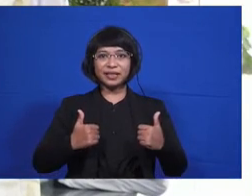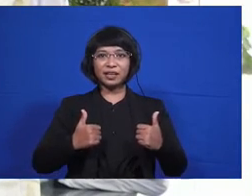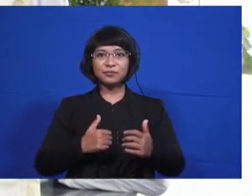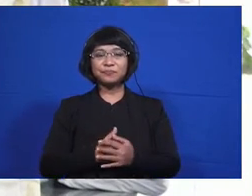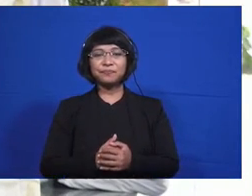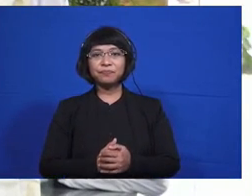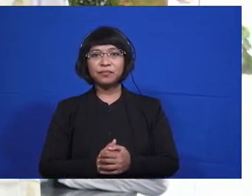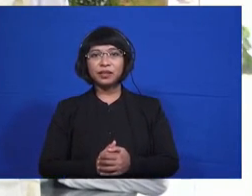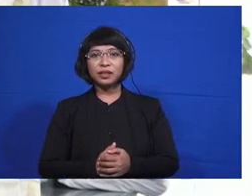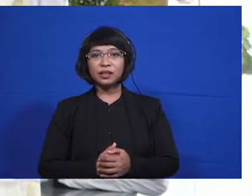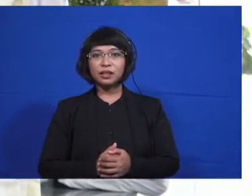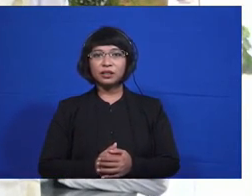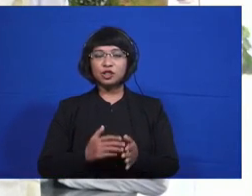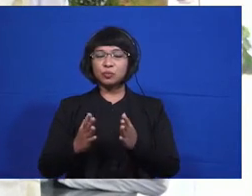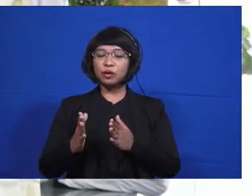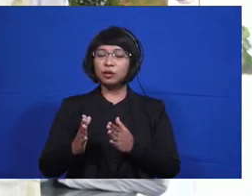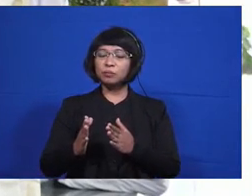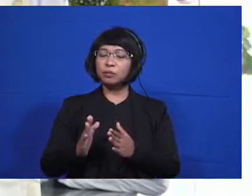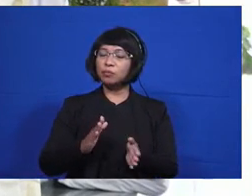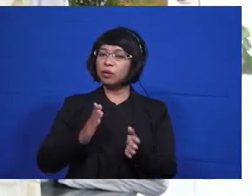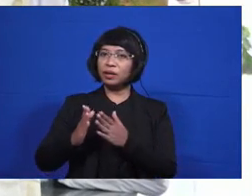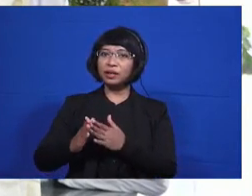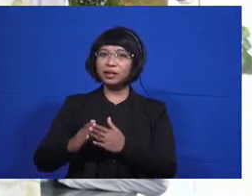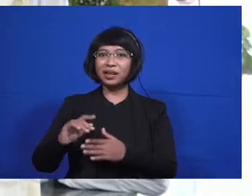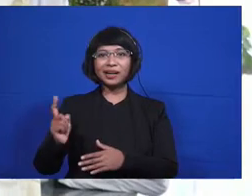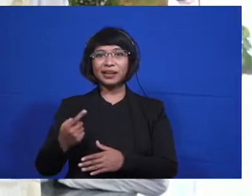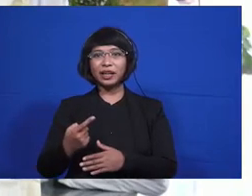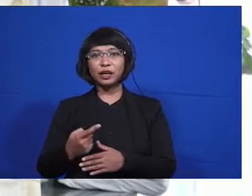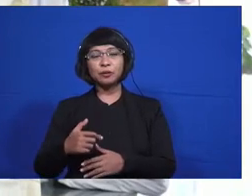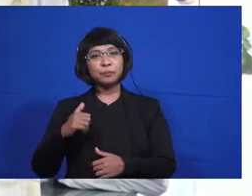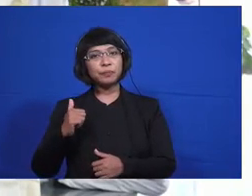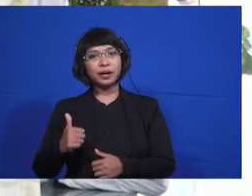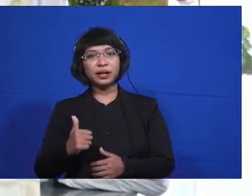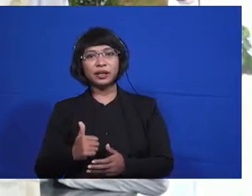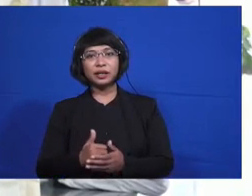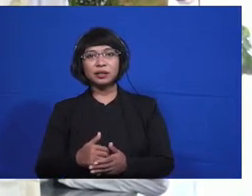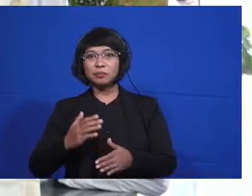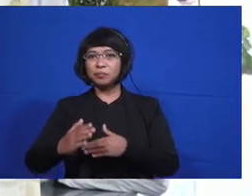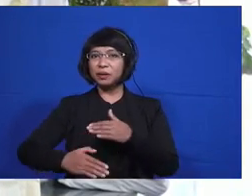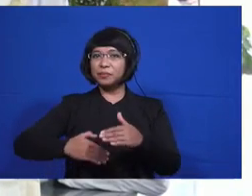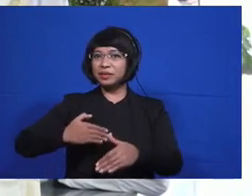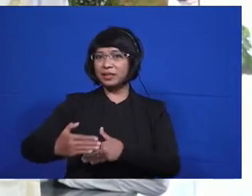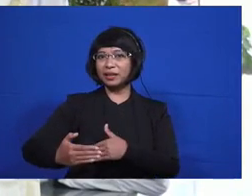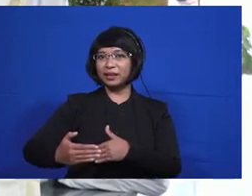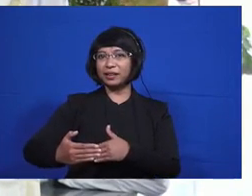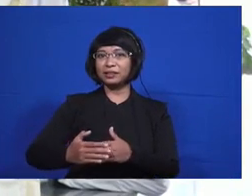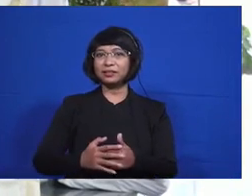Semoga Allah yang telah memulai karya yang baik dalam diri Anda berkenan menyelesaikannya pula.